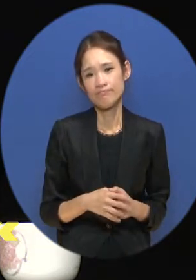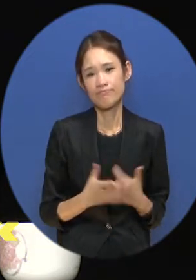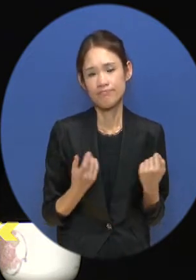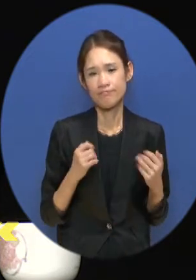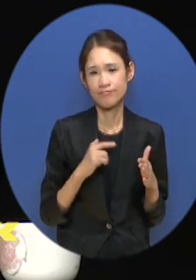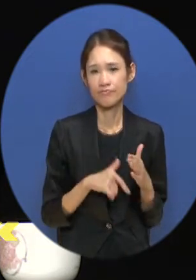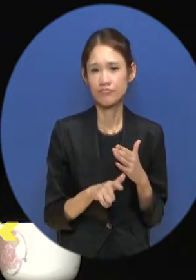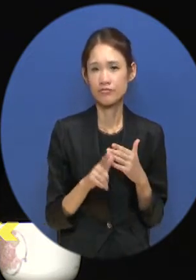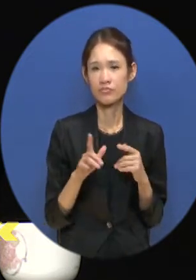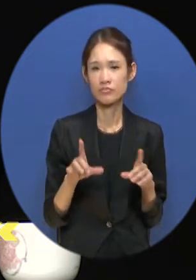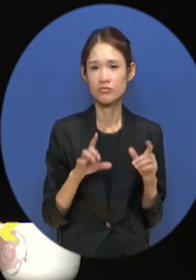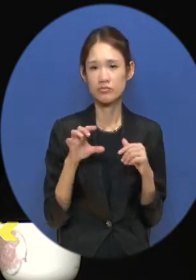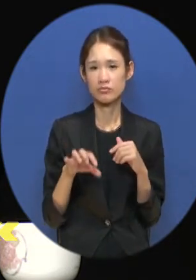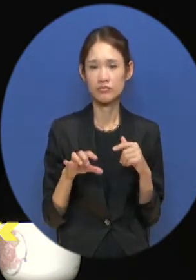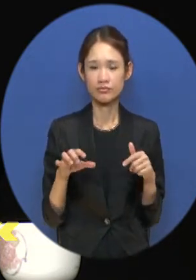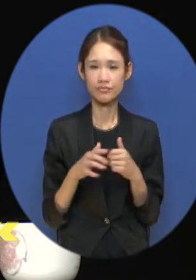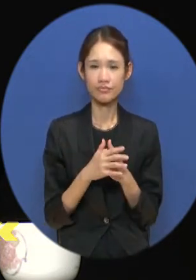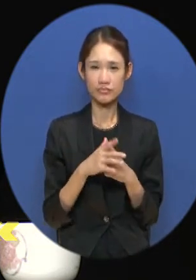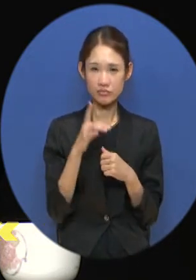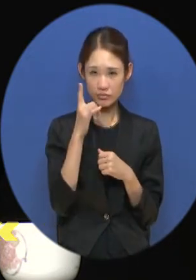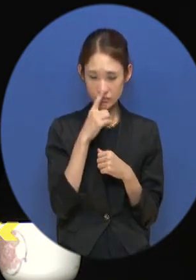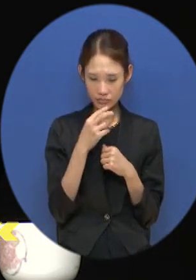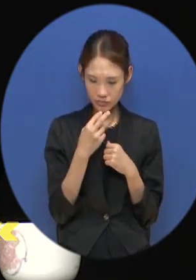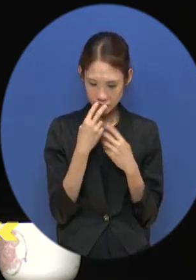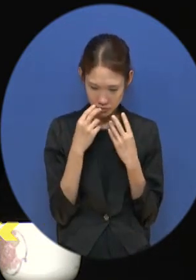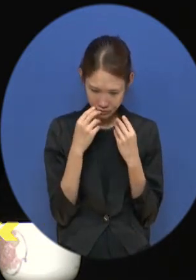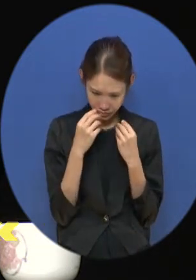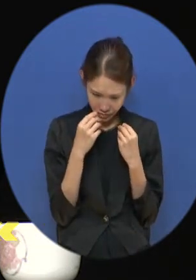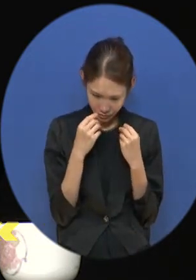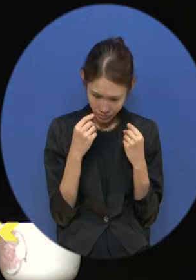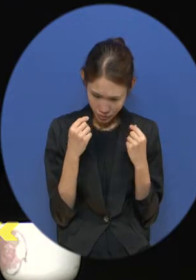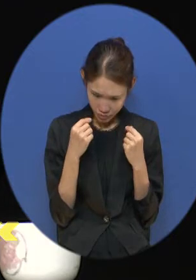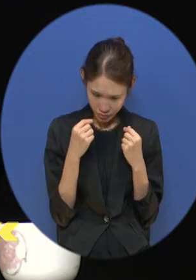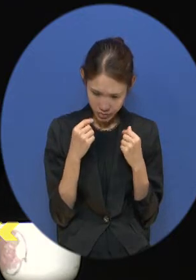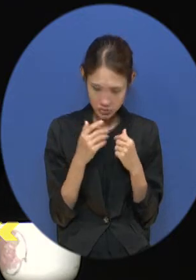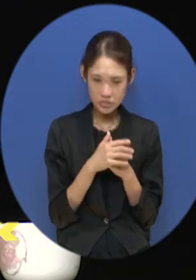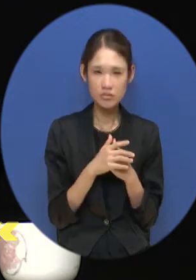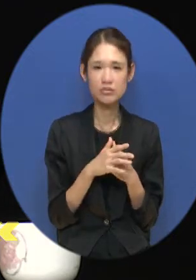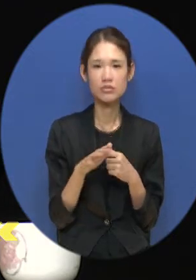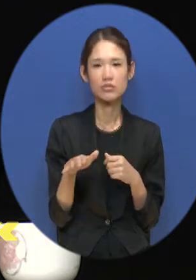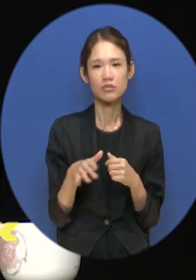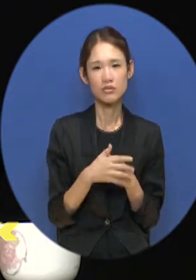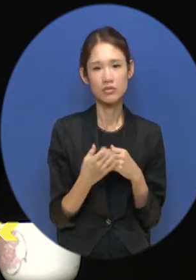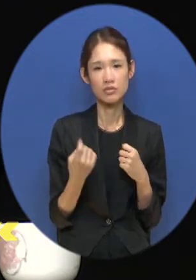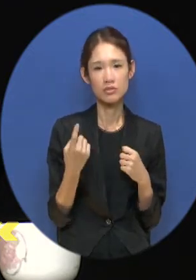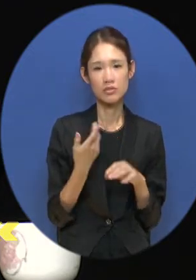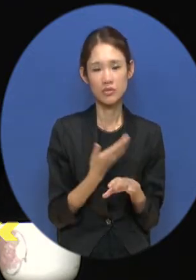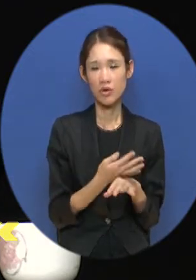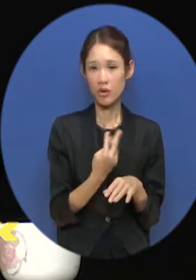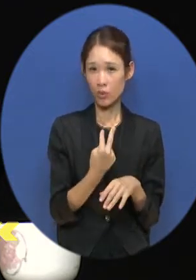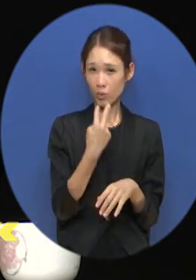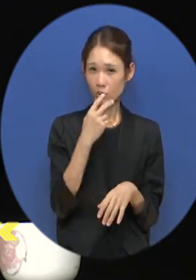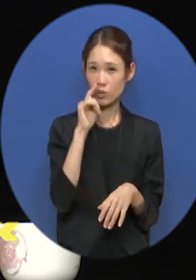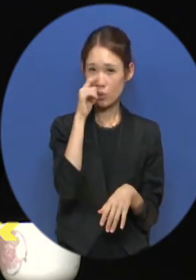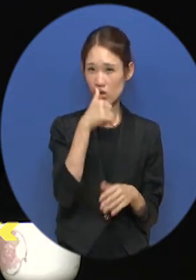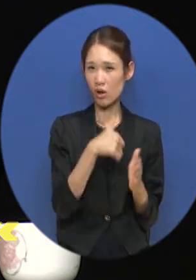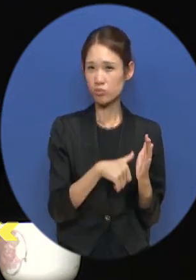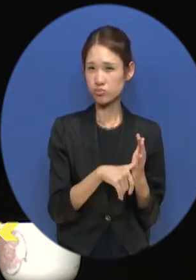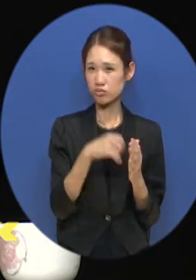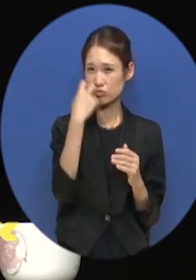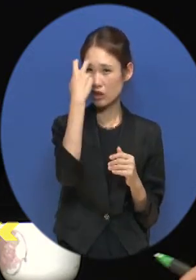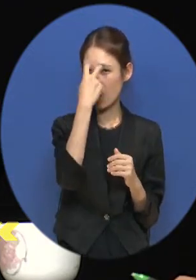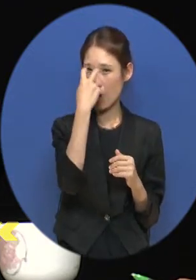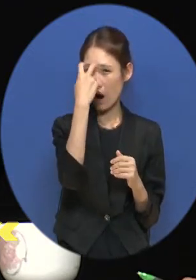이런 지하 생활 공간에서의 어떤 미세먼지를 비롯한 다른 공기 오염물질에 대한